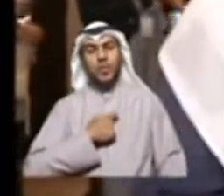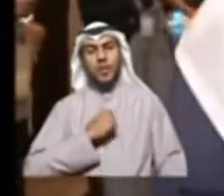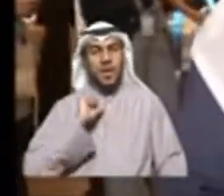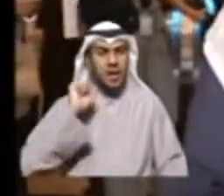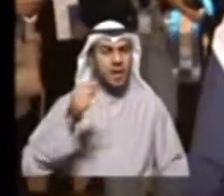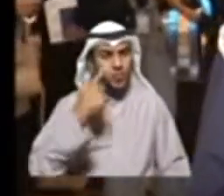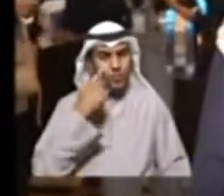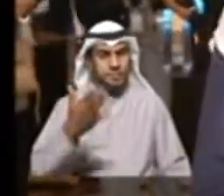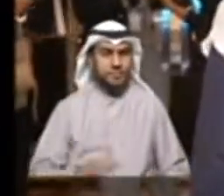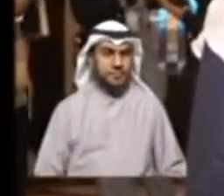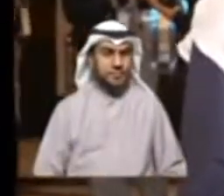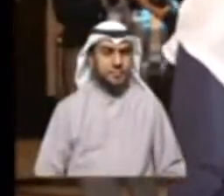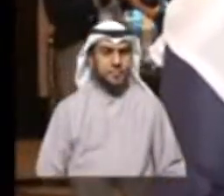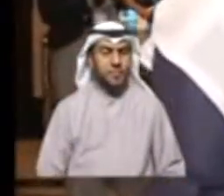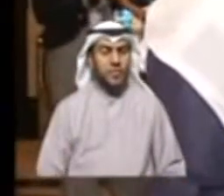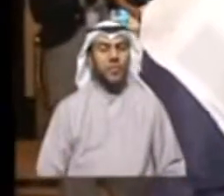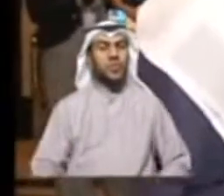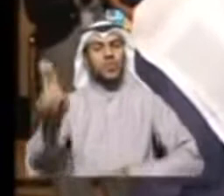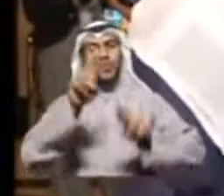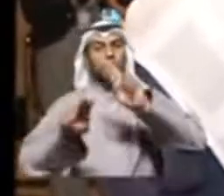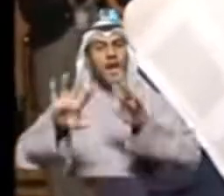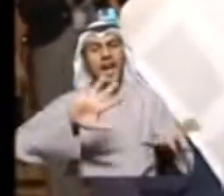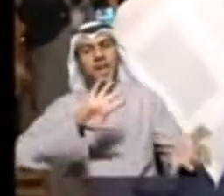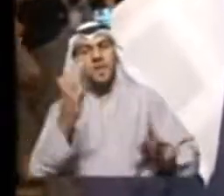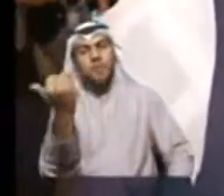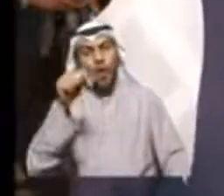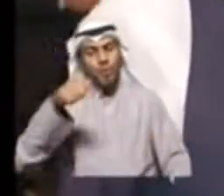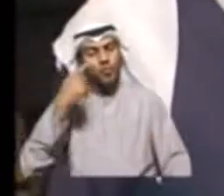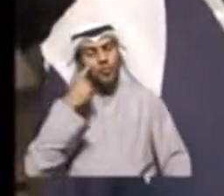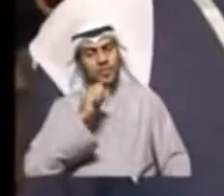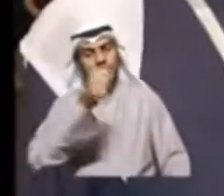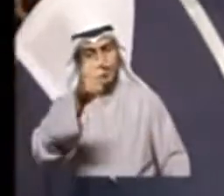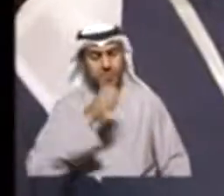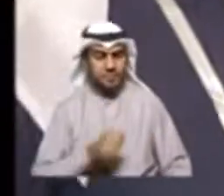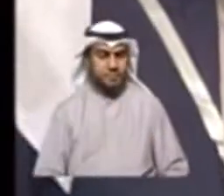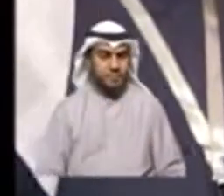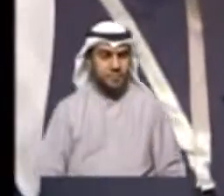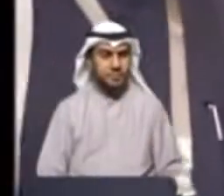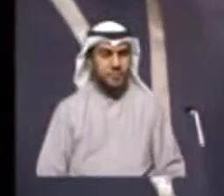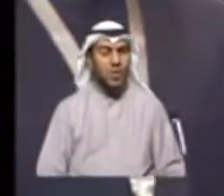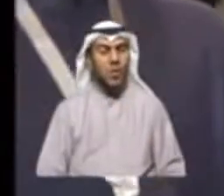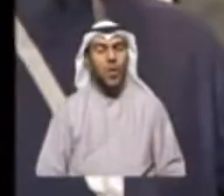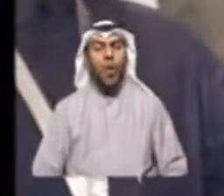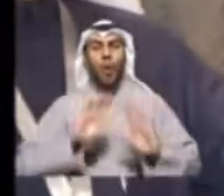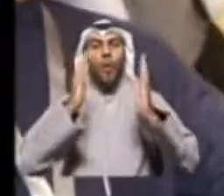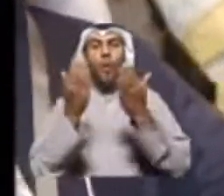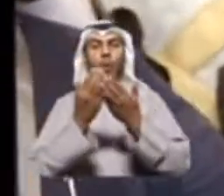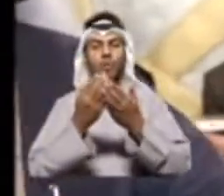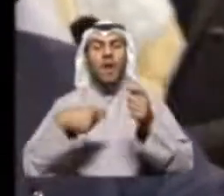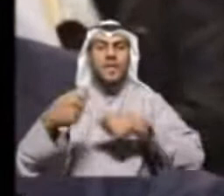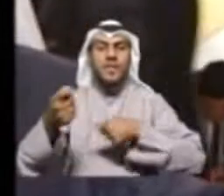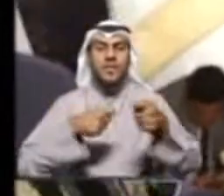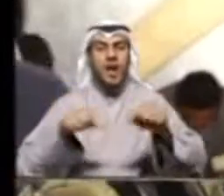والصناعة. حياك الله أستاذ، ويا ليت تتحدثنا عن أبرز وأهم تفاصيل هذا اليوم. تشرفت غرفة تجارة صناعة الكويت